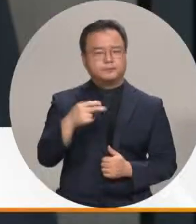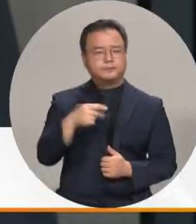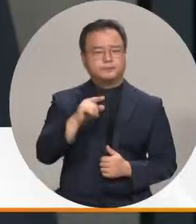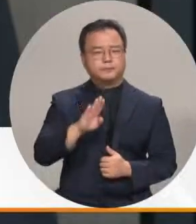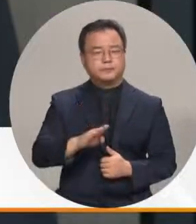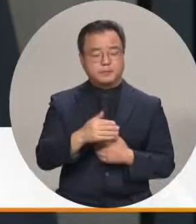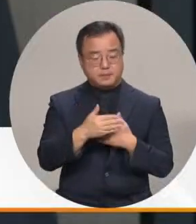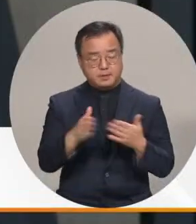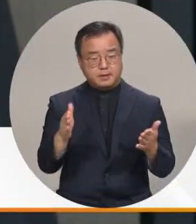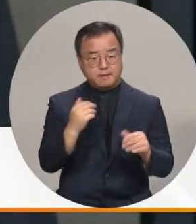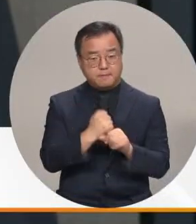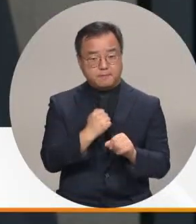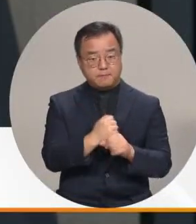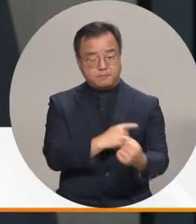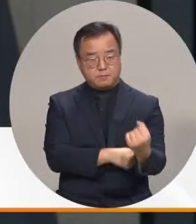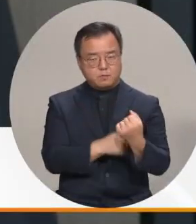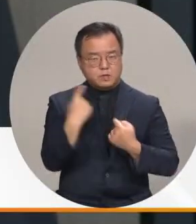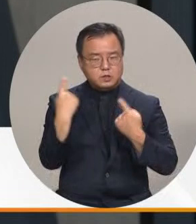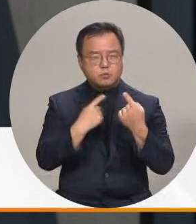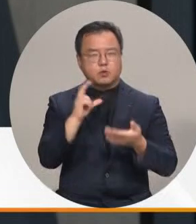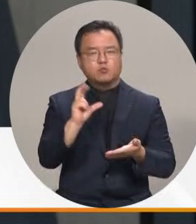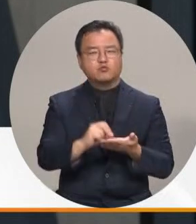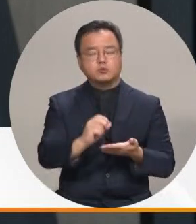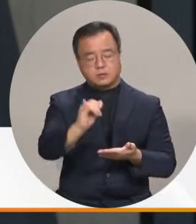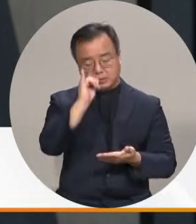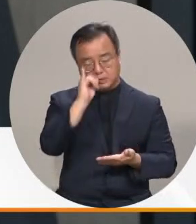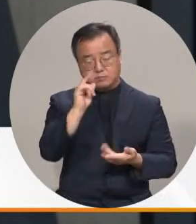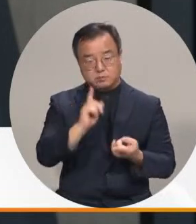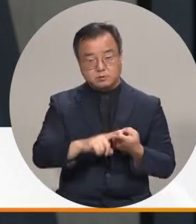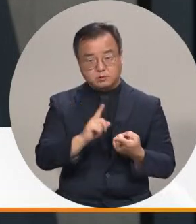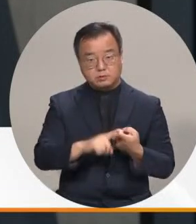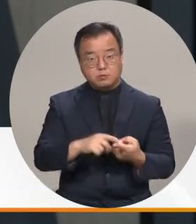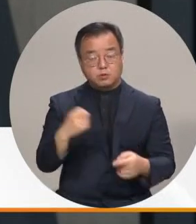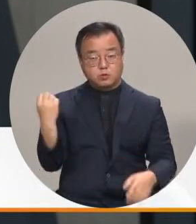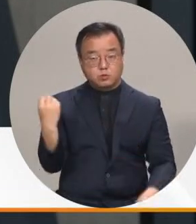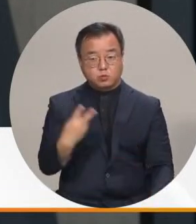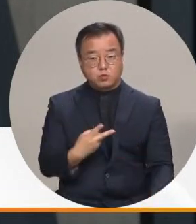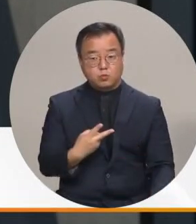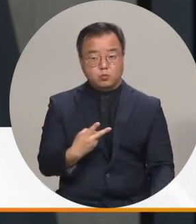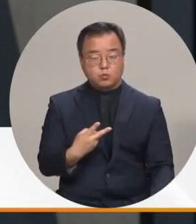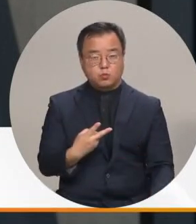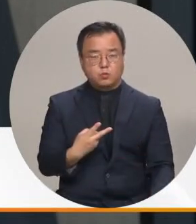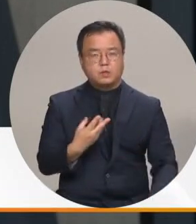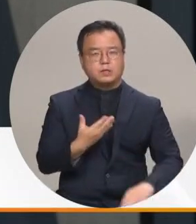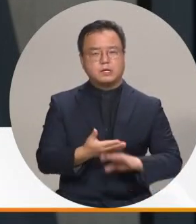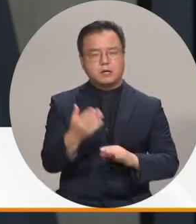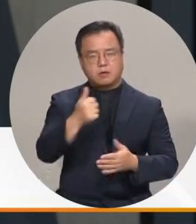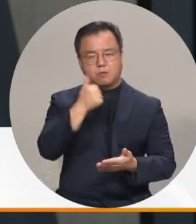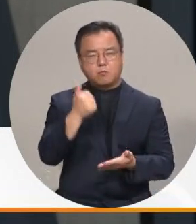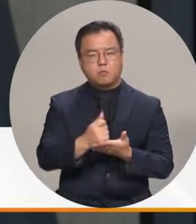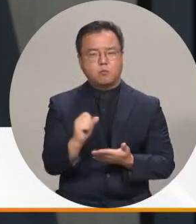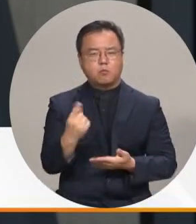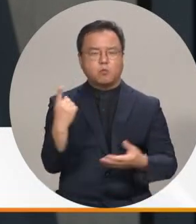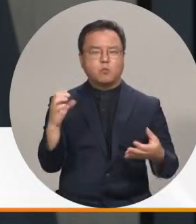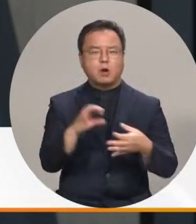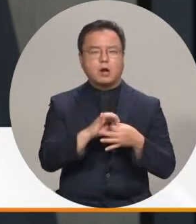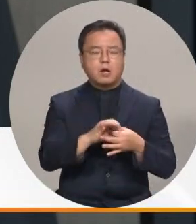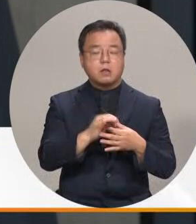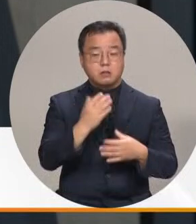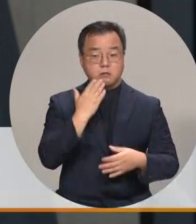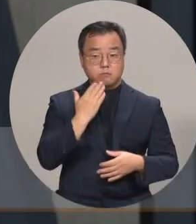저작권 치매 문제가 있다는 건 일단 일차적으로이 문제가 있을뿐만 아니라 또 다른 범죄 온상이 된다는 그런